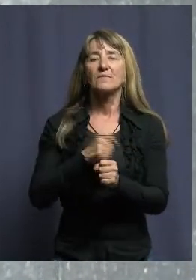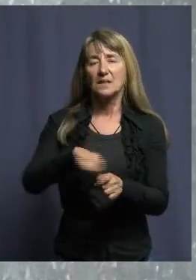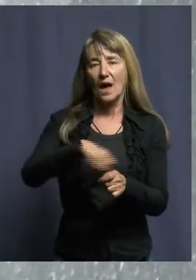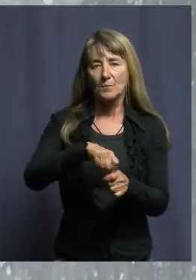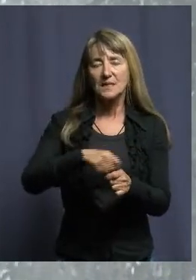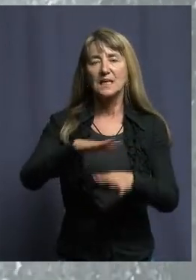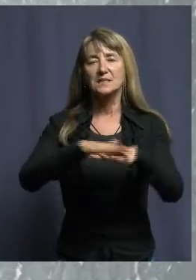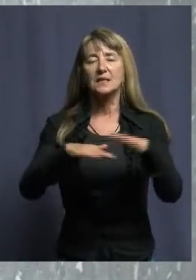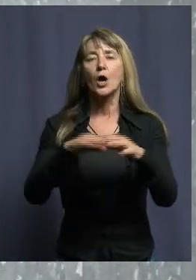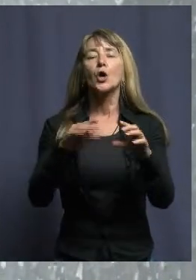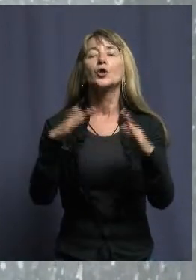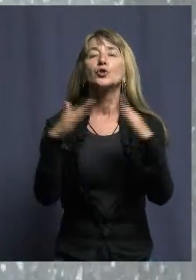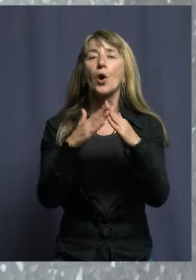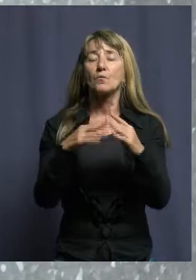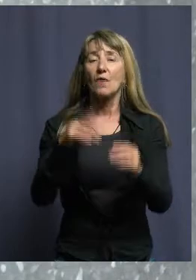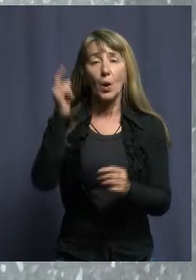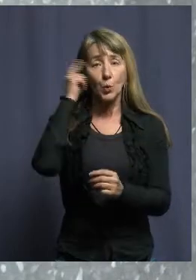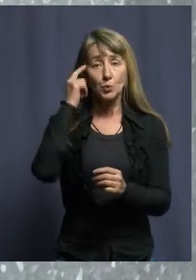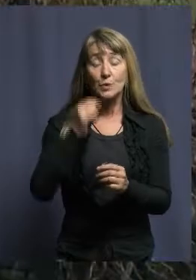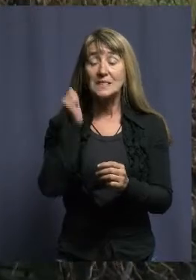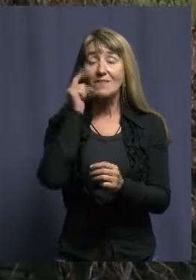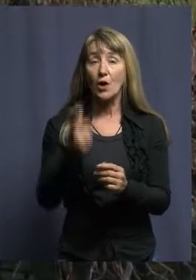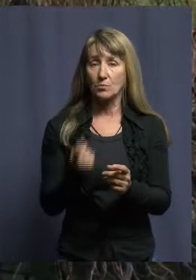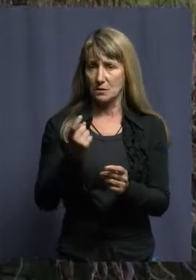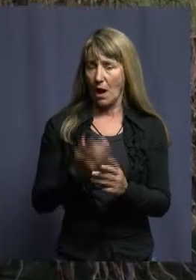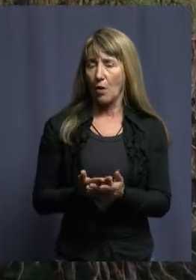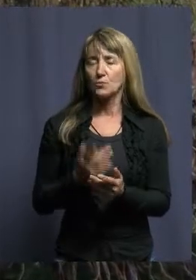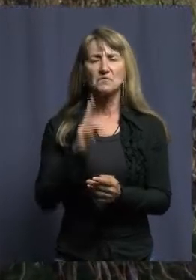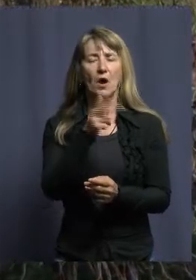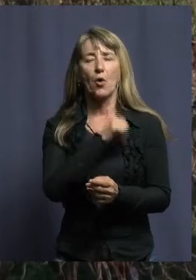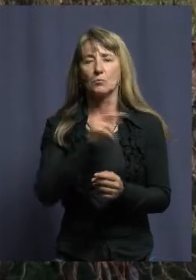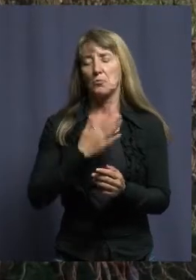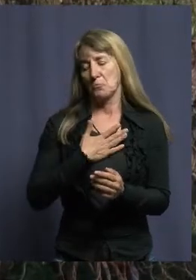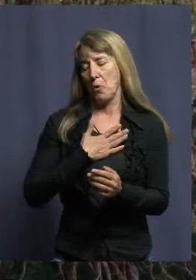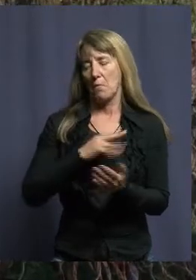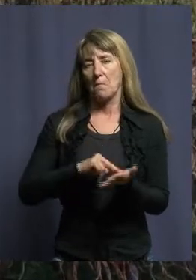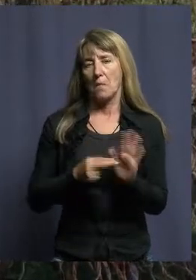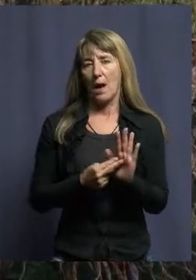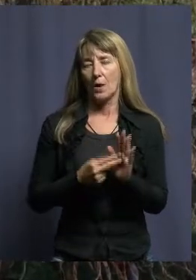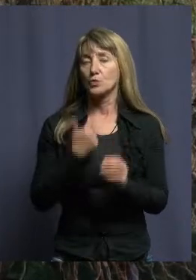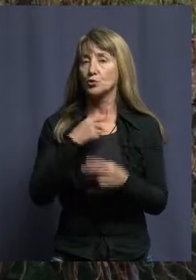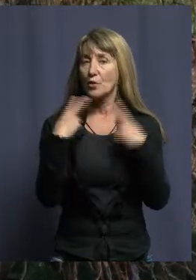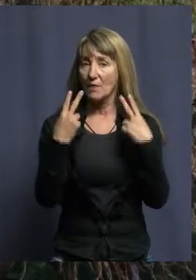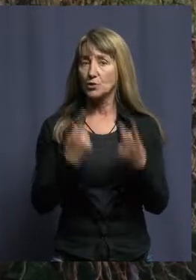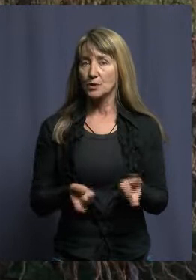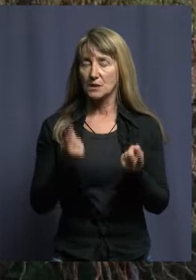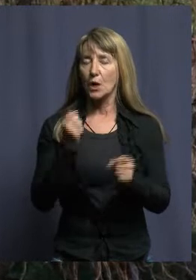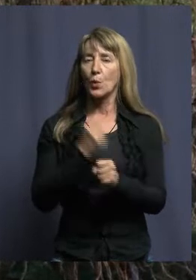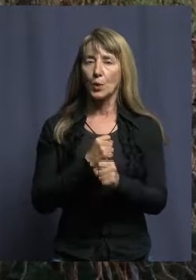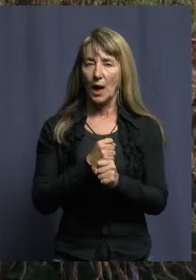adaptacijom i izgradnjom domova kulture u svakom selu i to možemo za 2 godine da završimo po nekom mom planu. I to je ono što je bitno za selo. Uradit